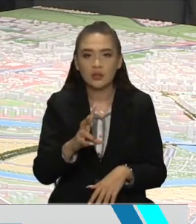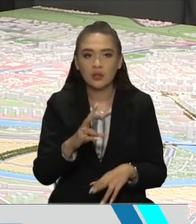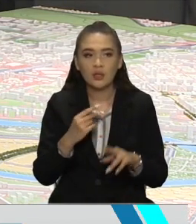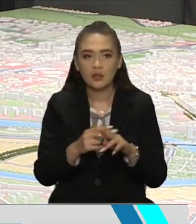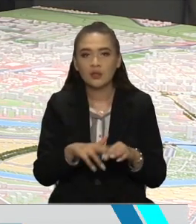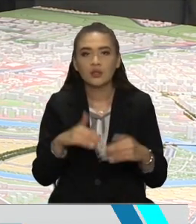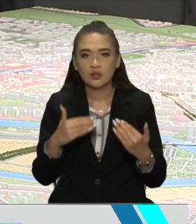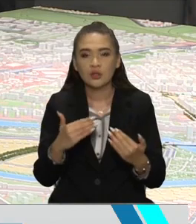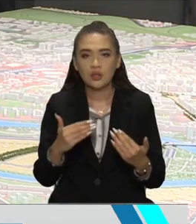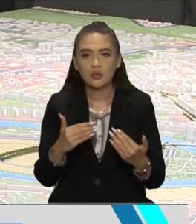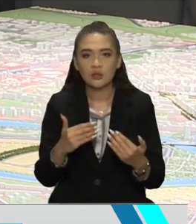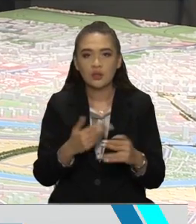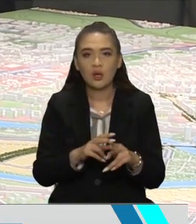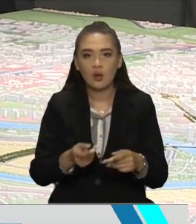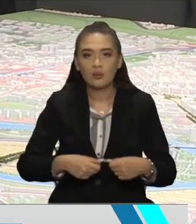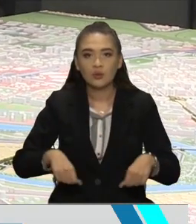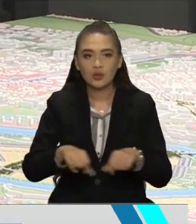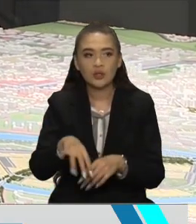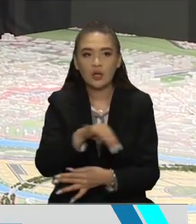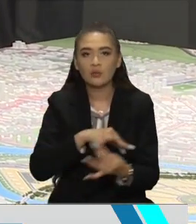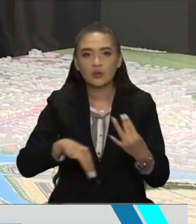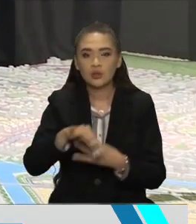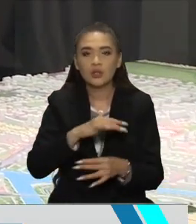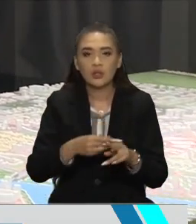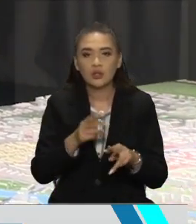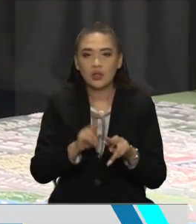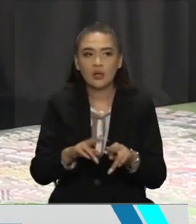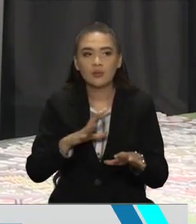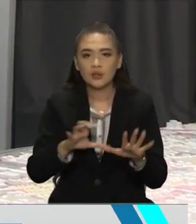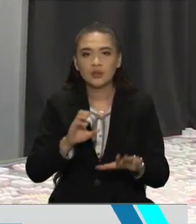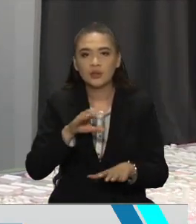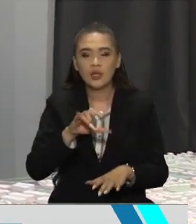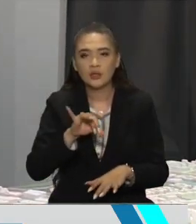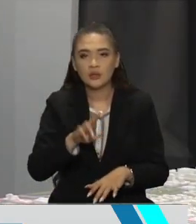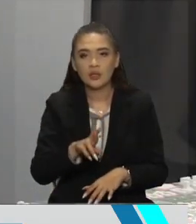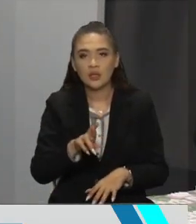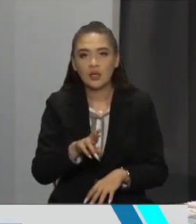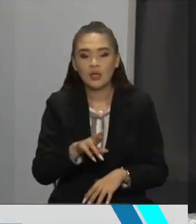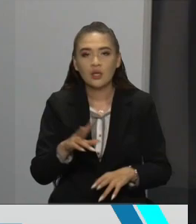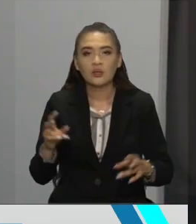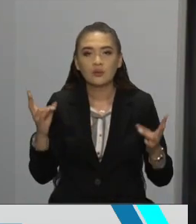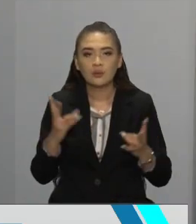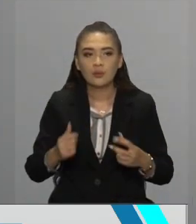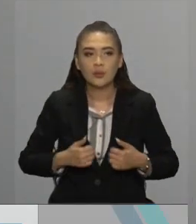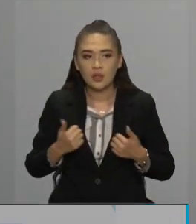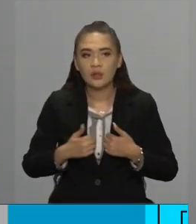Сейчас вот на данный момент уже общественное обсуждение. Естественно, вот на этой стадии мы пытаемся